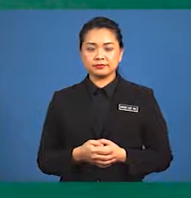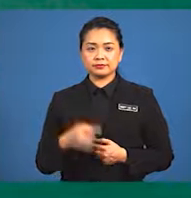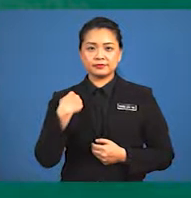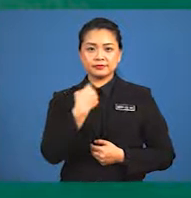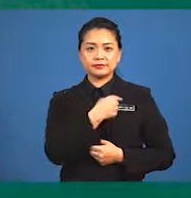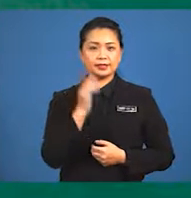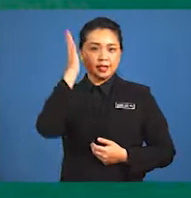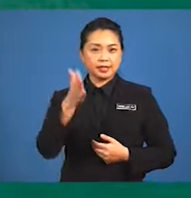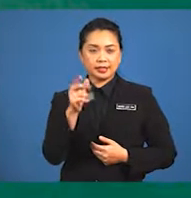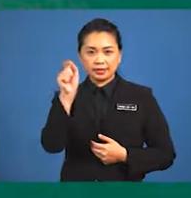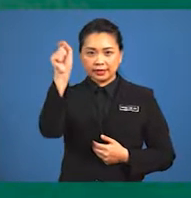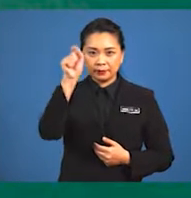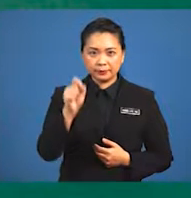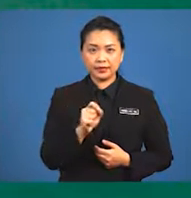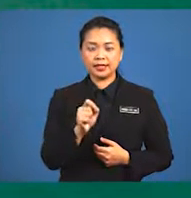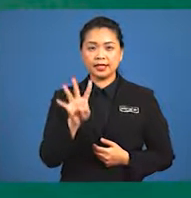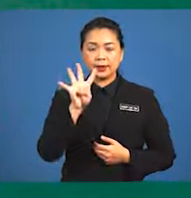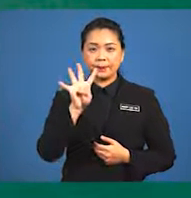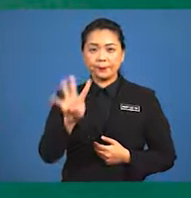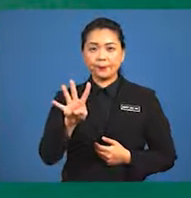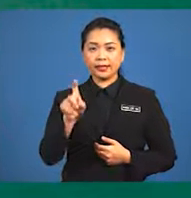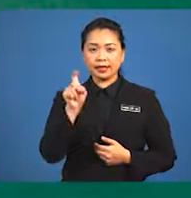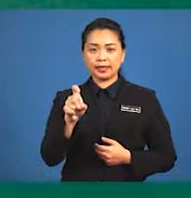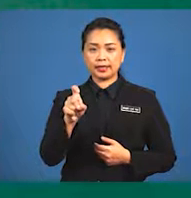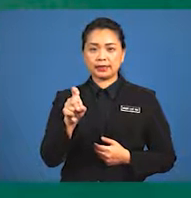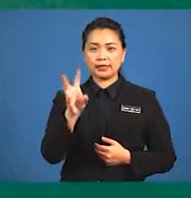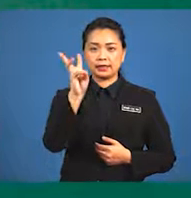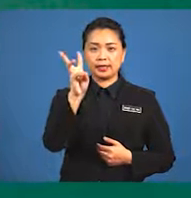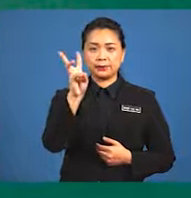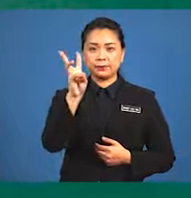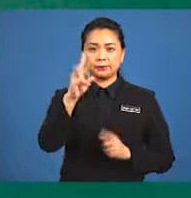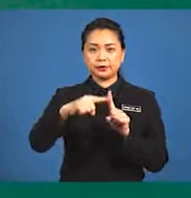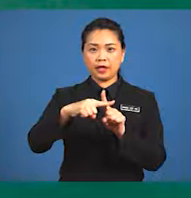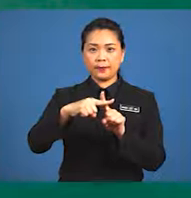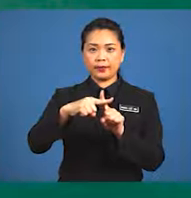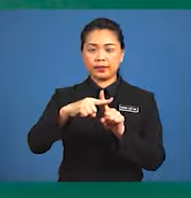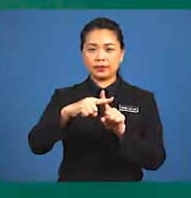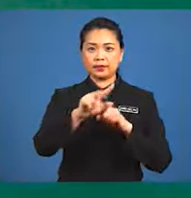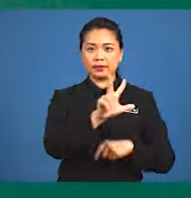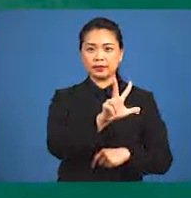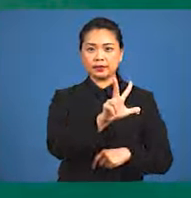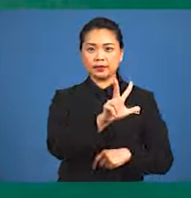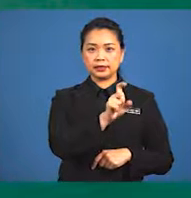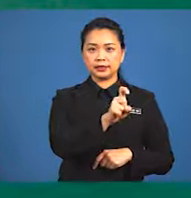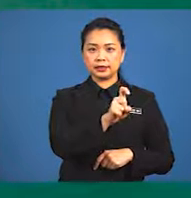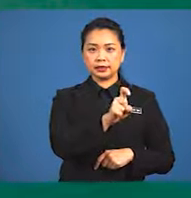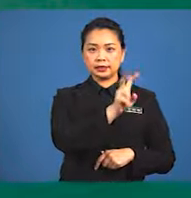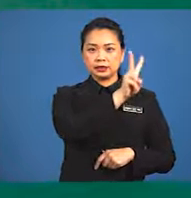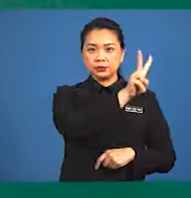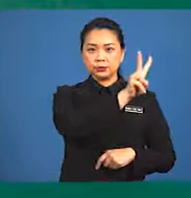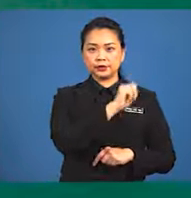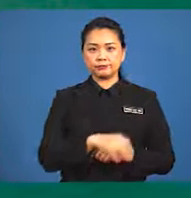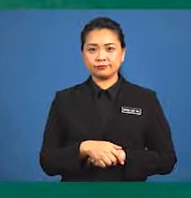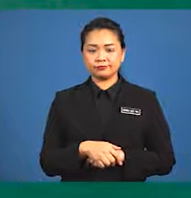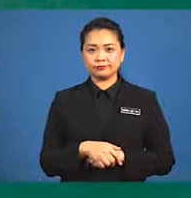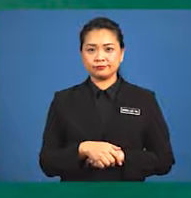Kita akan kamirkan 4X kuasa 6 tambah 3X kuasa